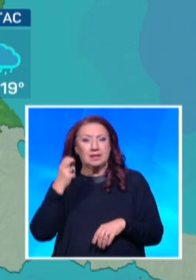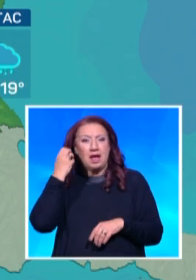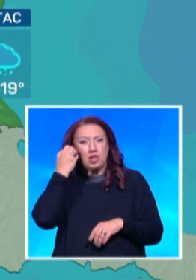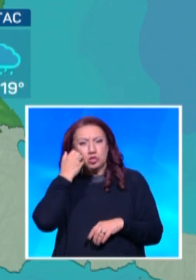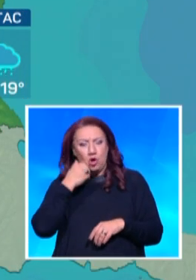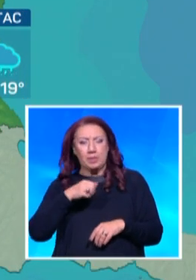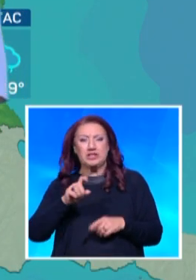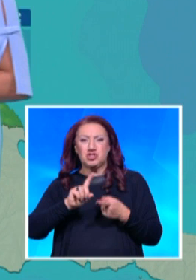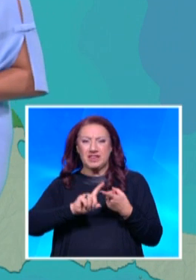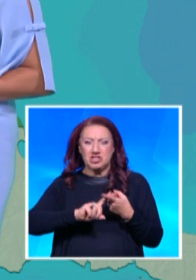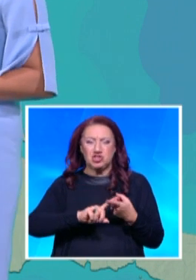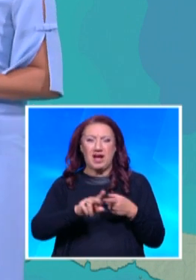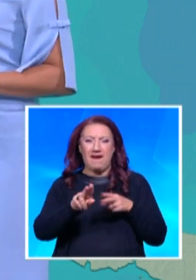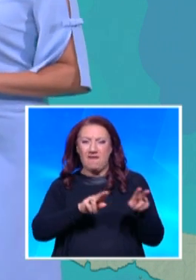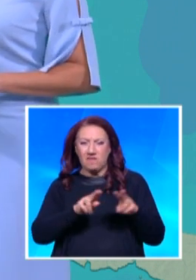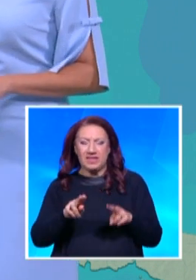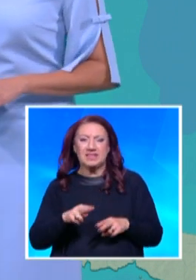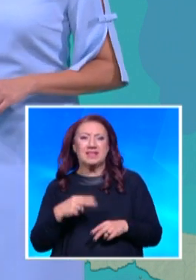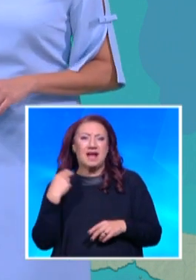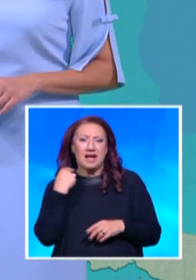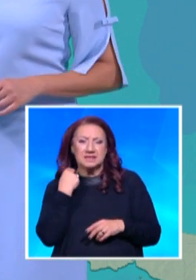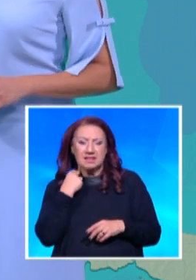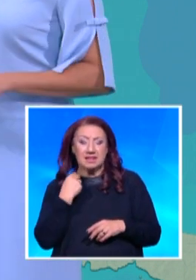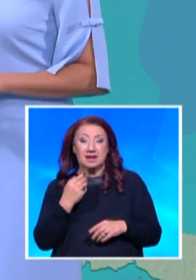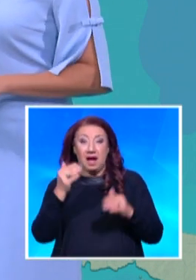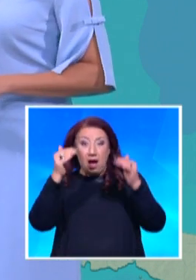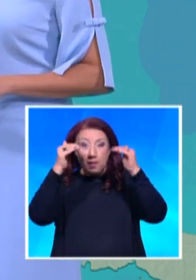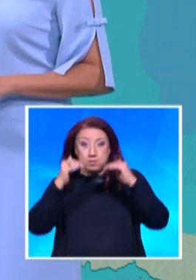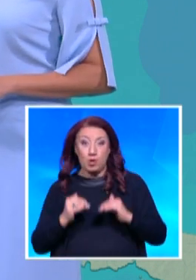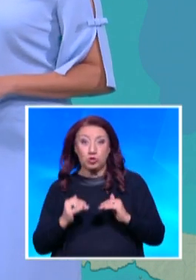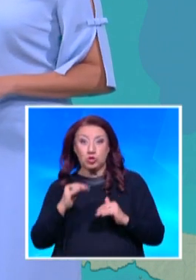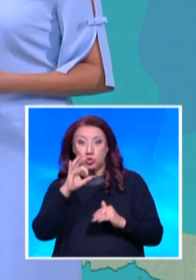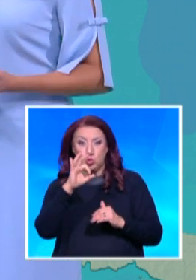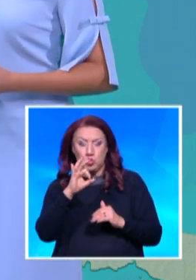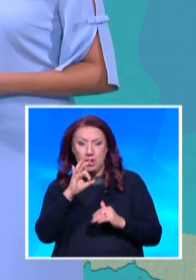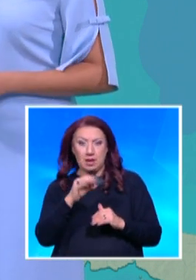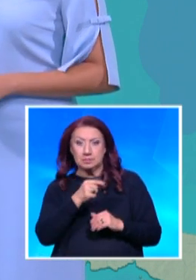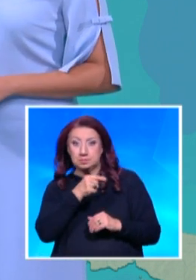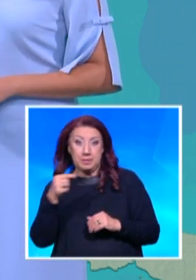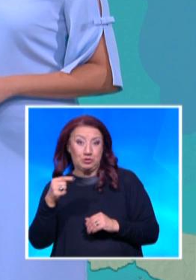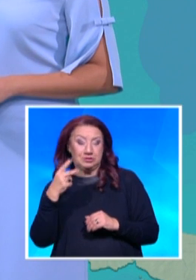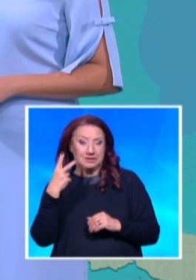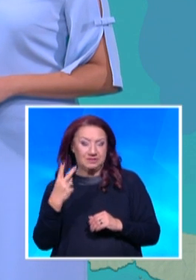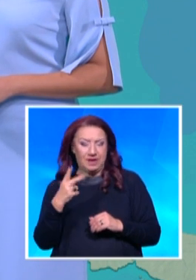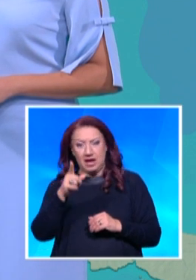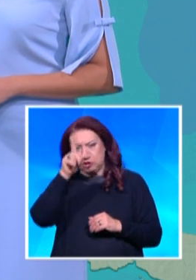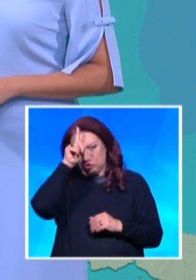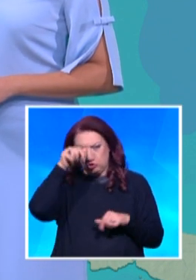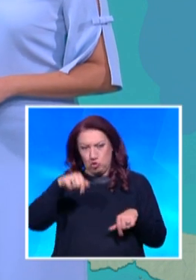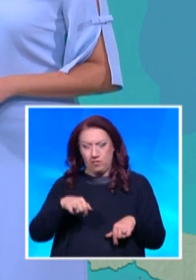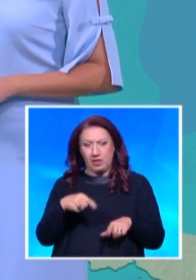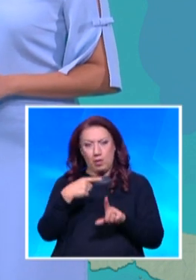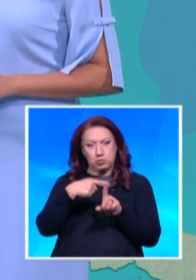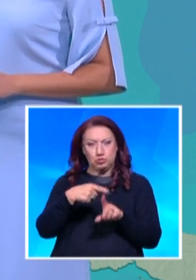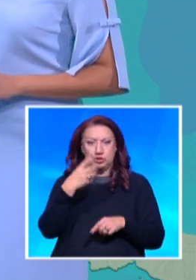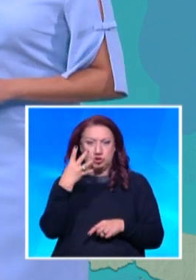и Казанлък тази сутрин температурите паднаха под нулата до към минус 2 градуса. В София беше плюс 4.